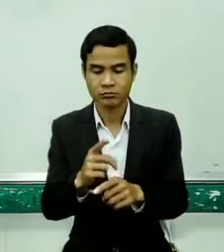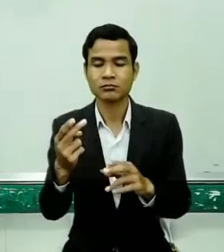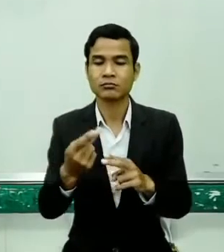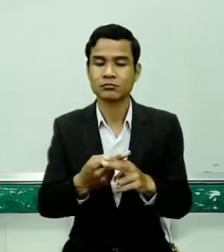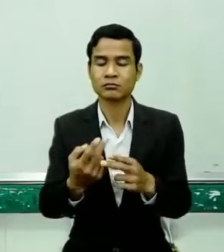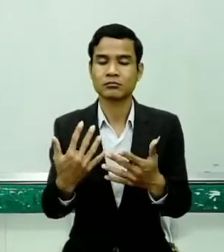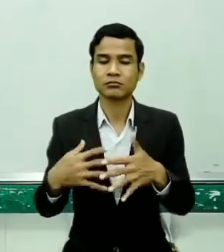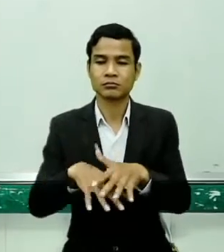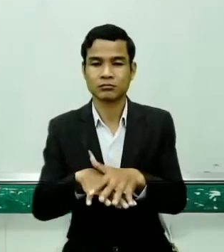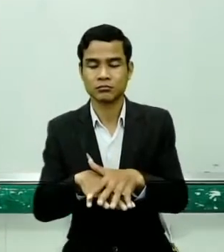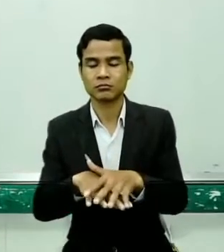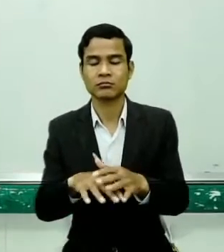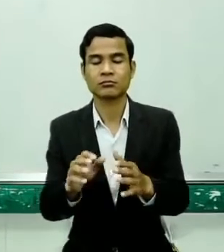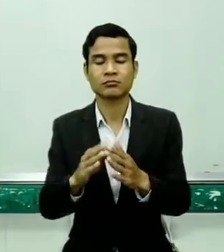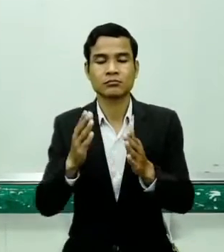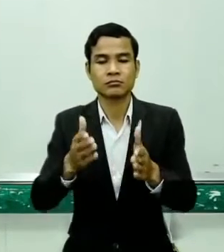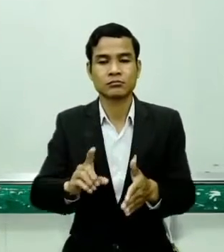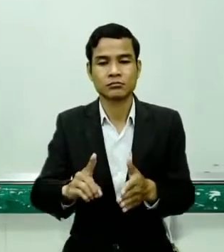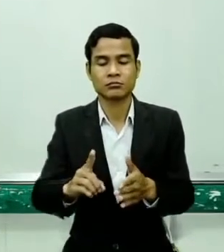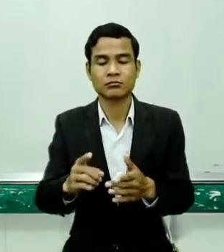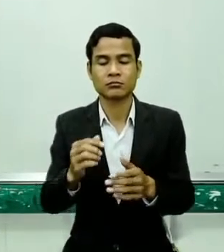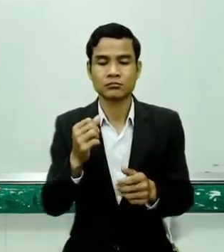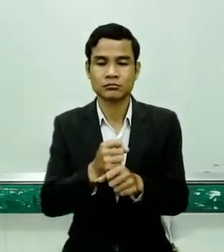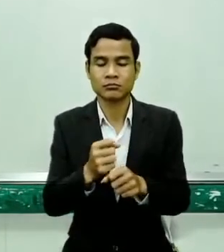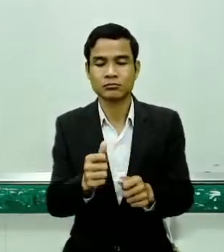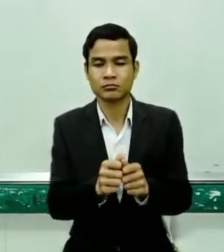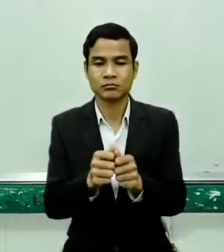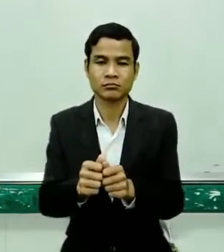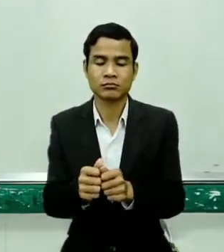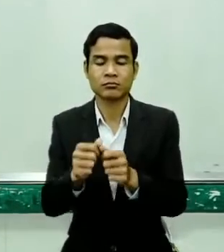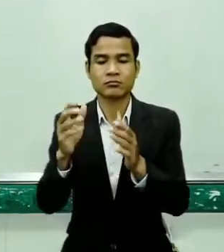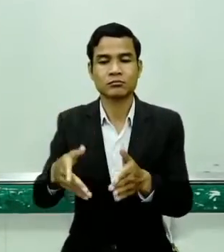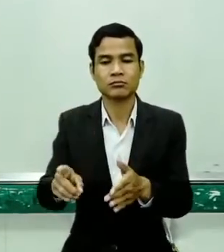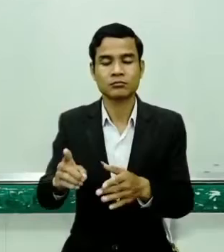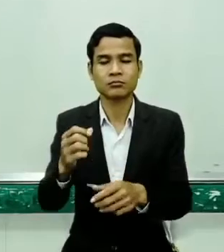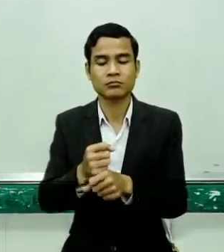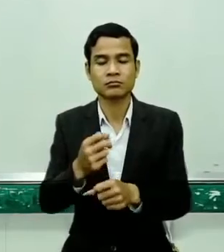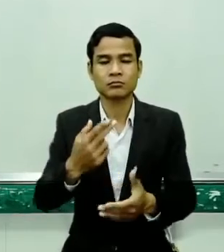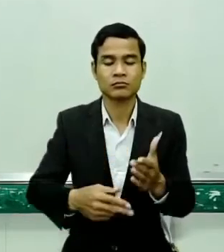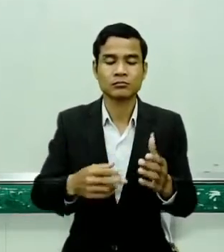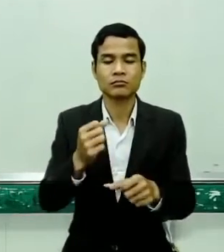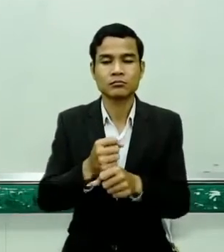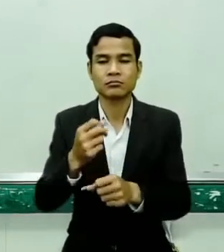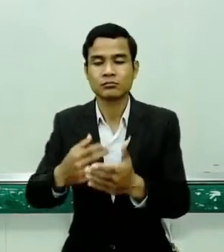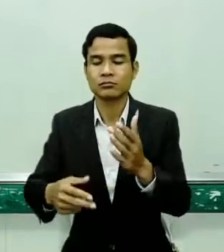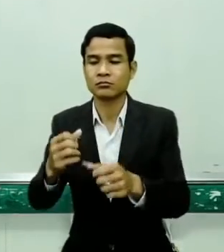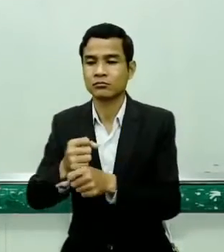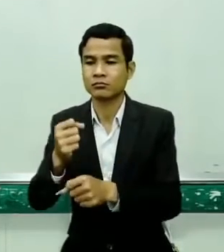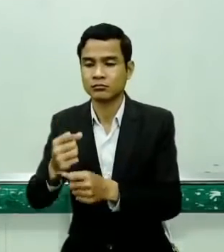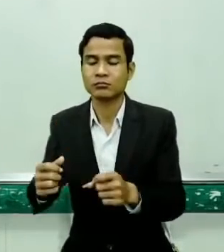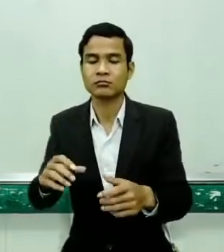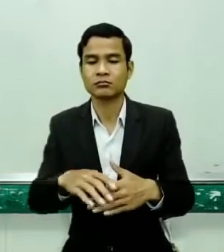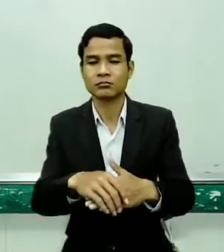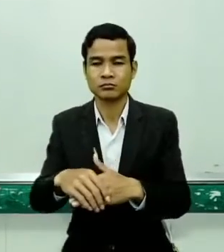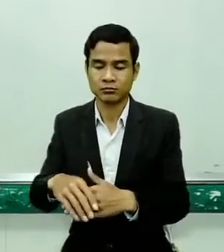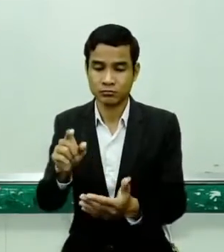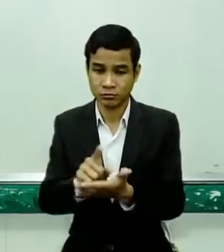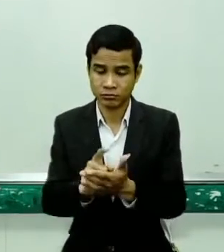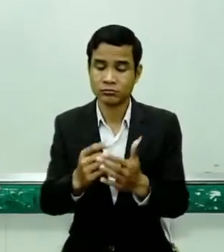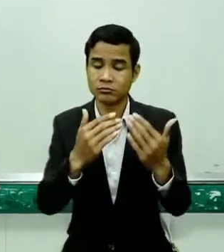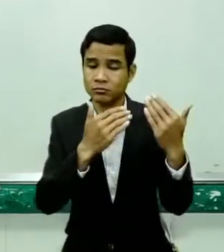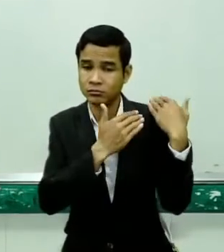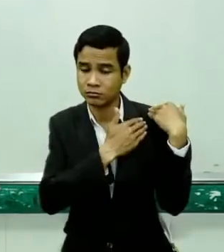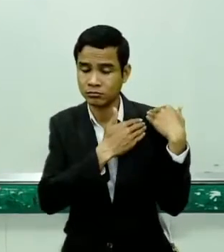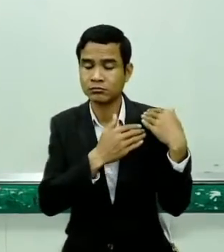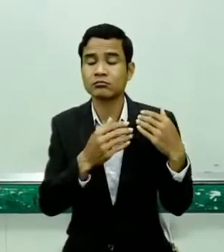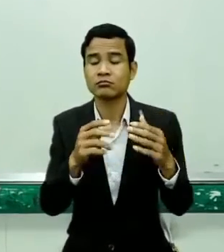vọt rùm khá này. Nên là khách thư cho mùi dương. Nên là thư ấy, nhóm thư ấy, bụi mạng thư ấy. Chân dương thư cầm nọt áo ấy, áo